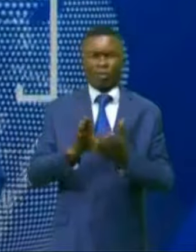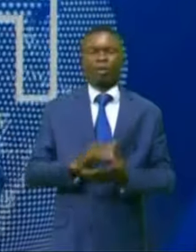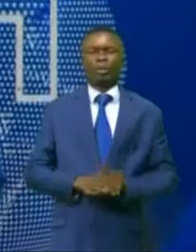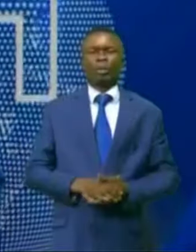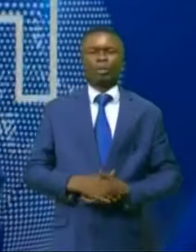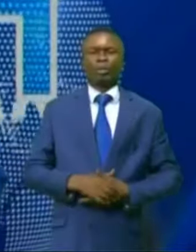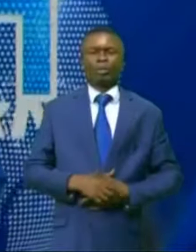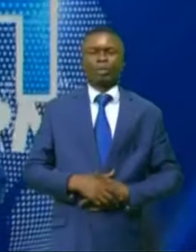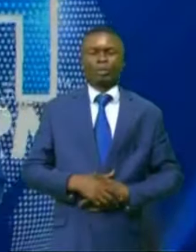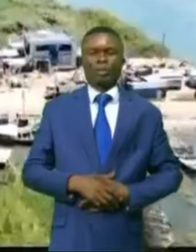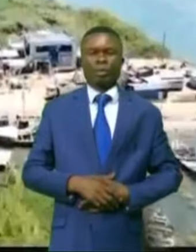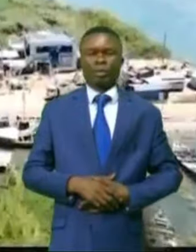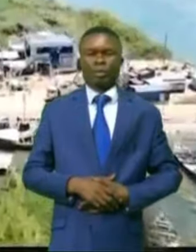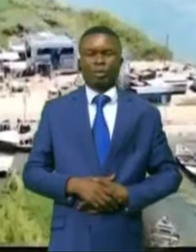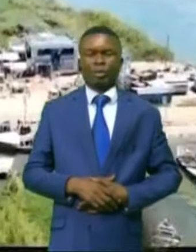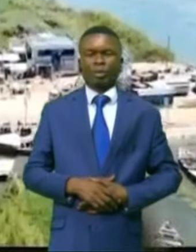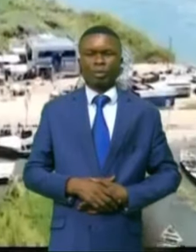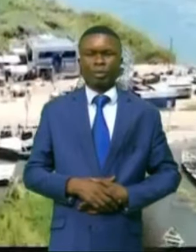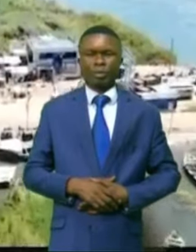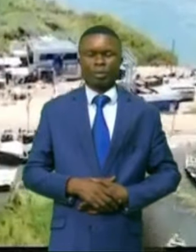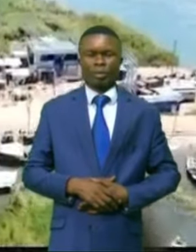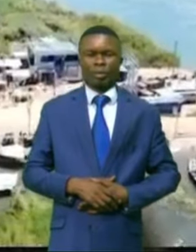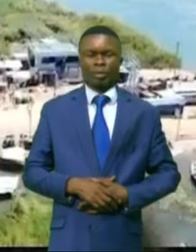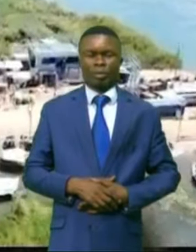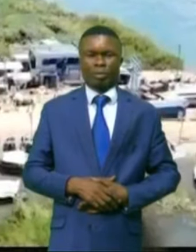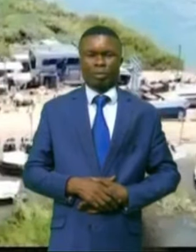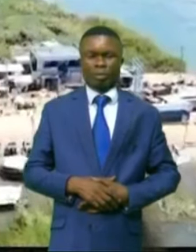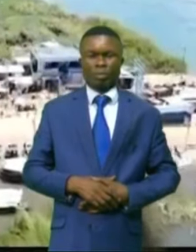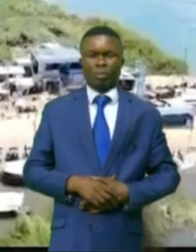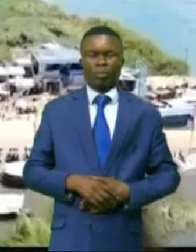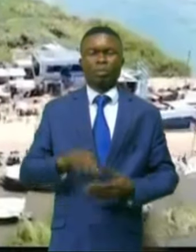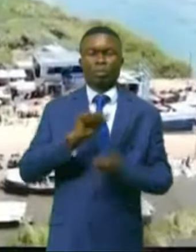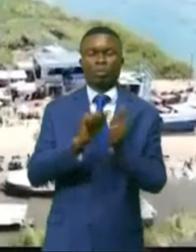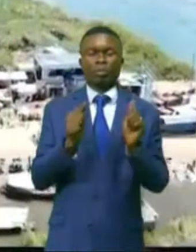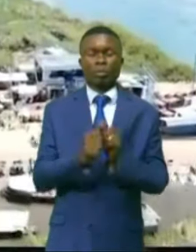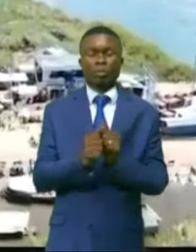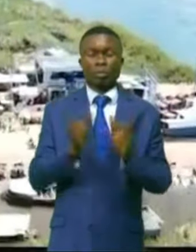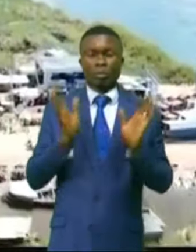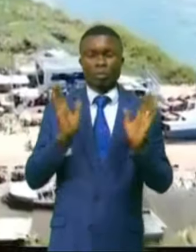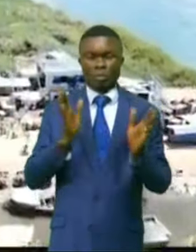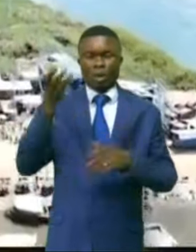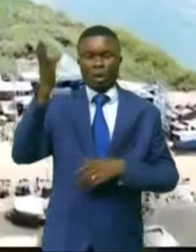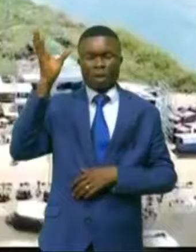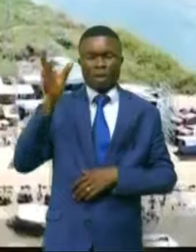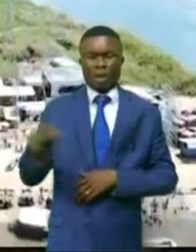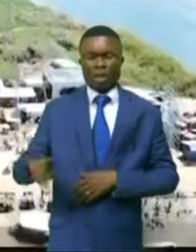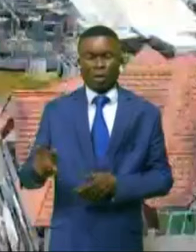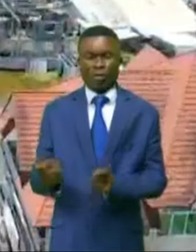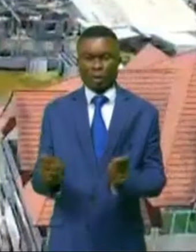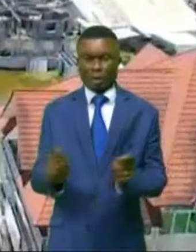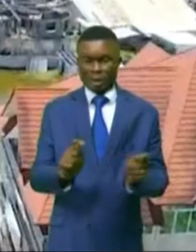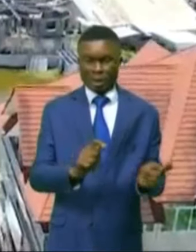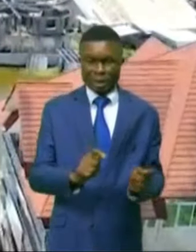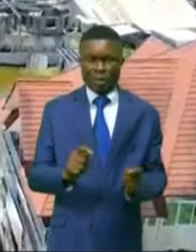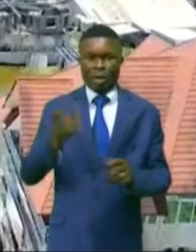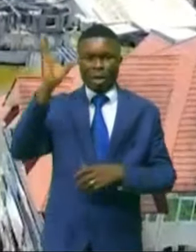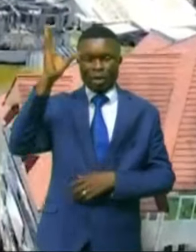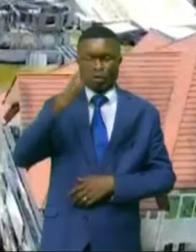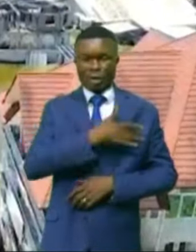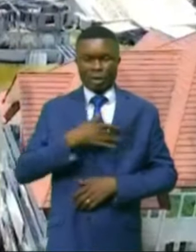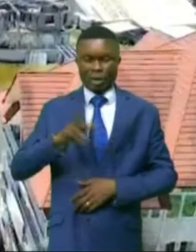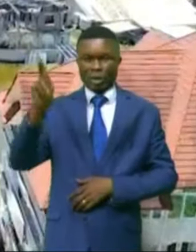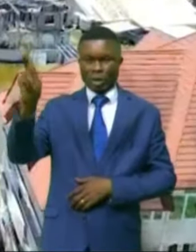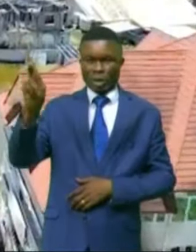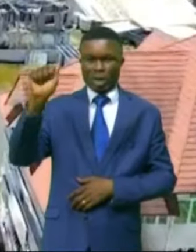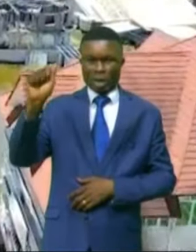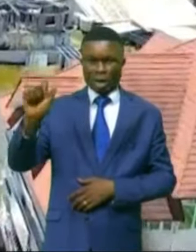reportage. La situation devient de plus en plus alarmante à Kalemie dans la province du Tanganyika avec la montée